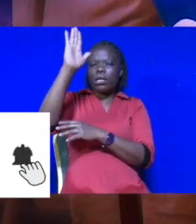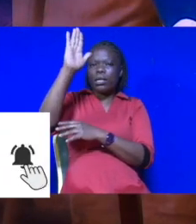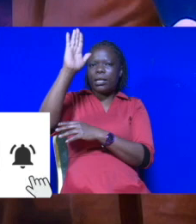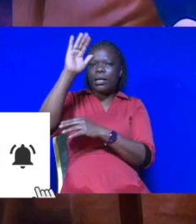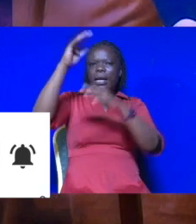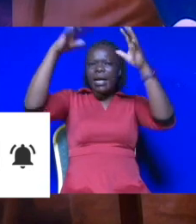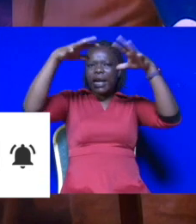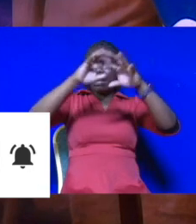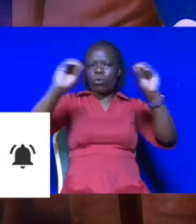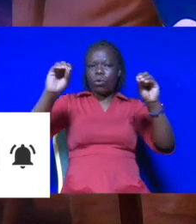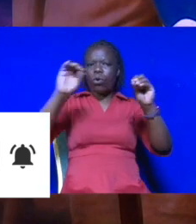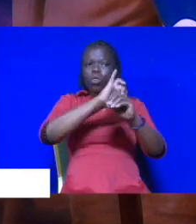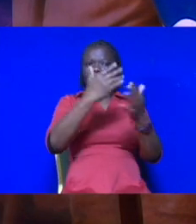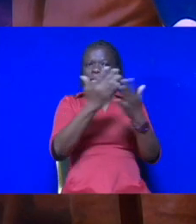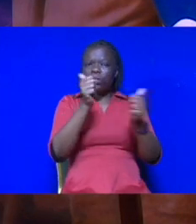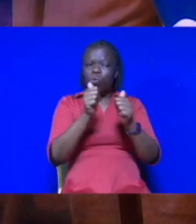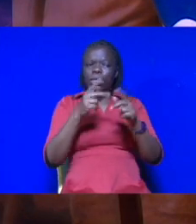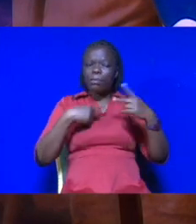hivi wanavyovitegemea